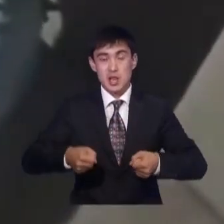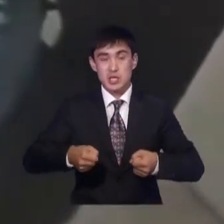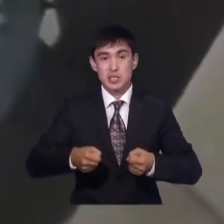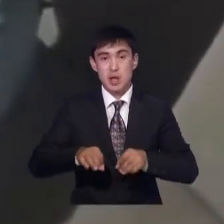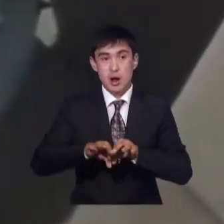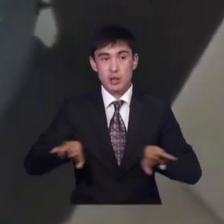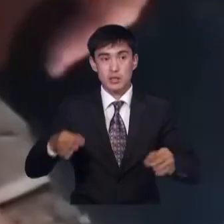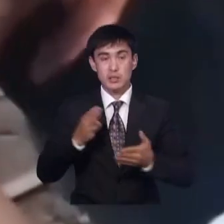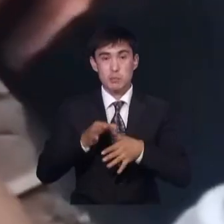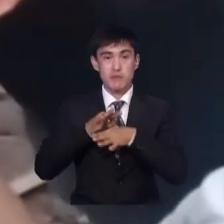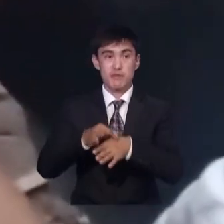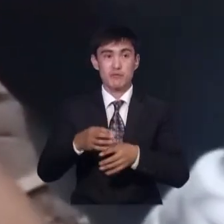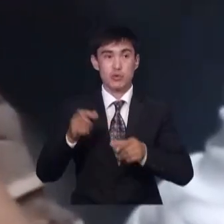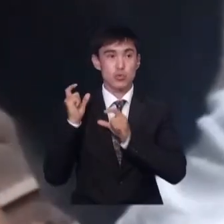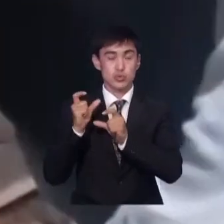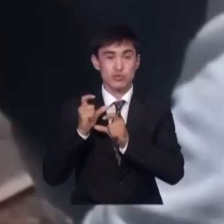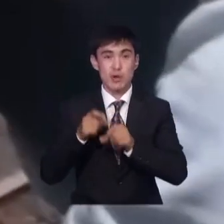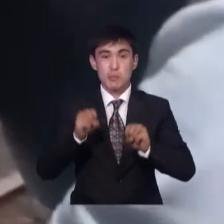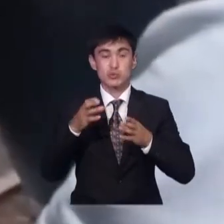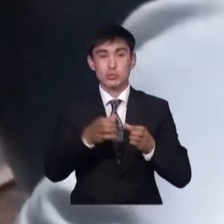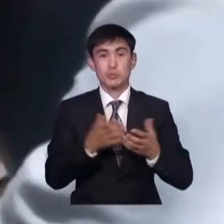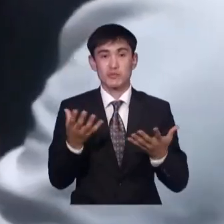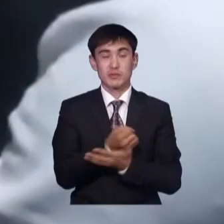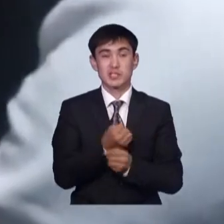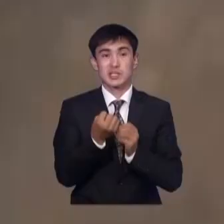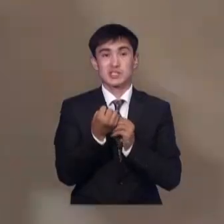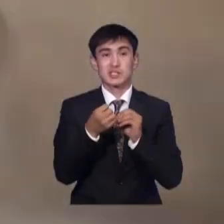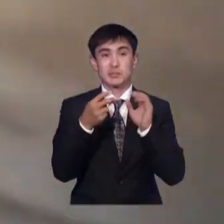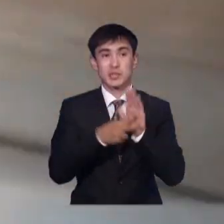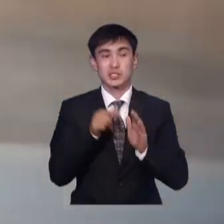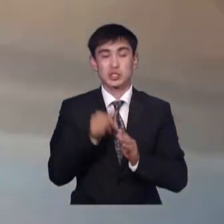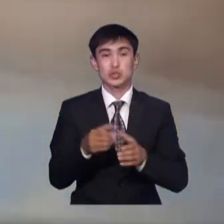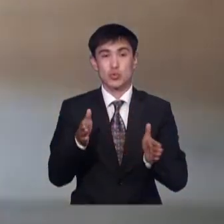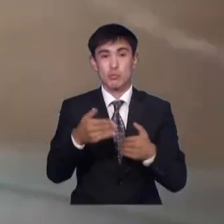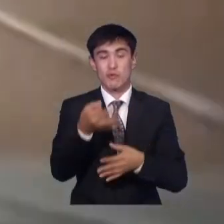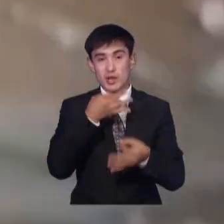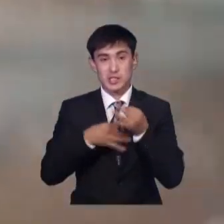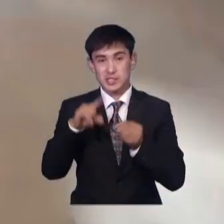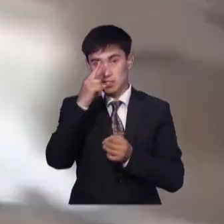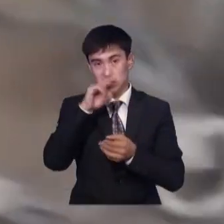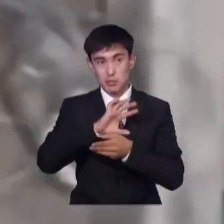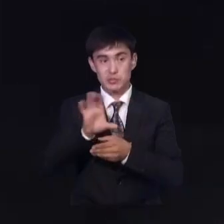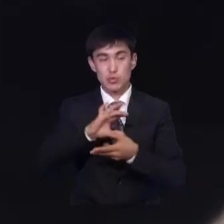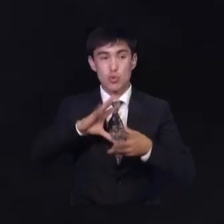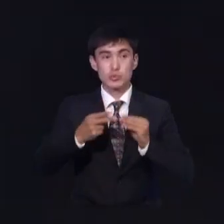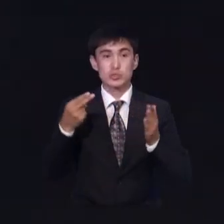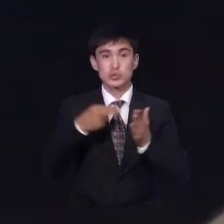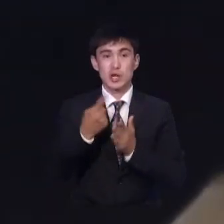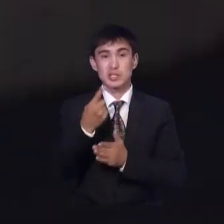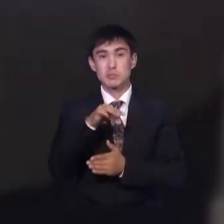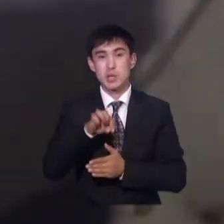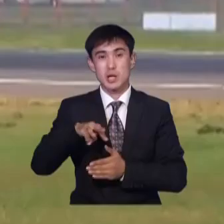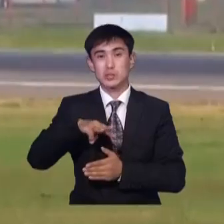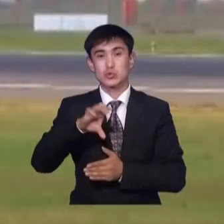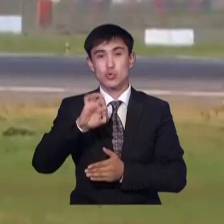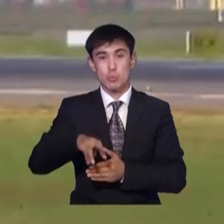У предполагаемых членов преступной группы было изъято 17 тысяч упаковок лекарств индийского производства общей стоимостью более чем в 1 миллиард